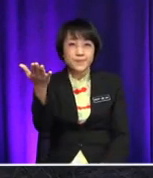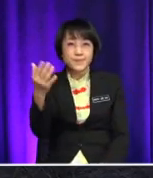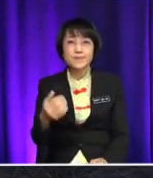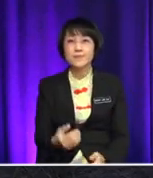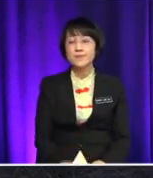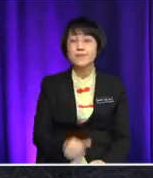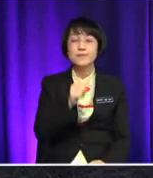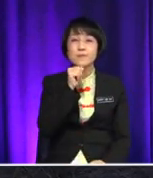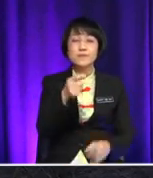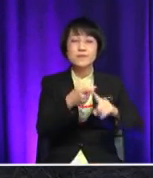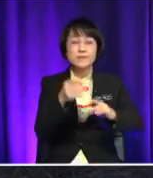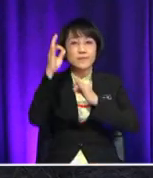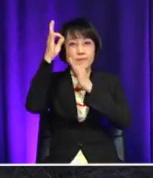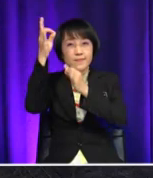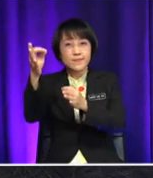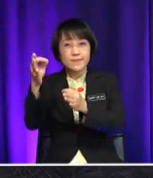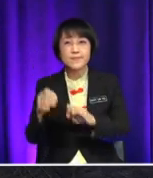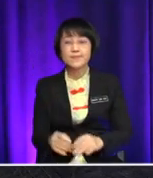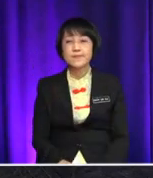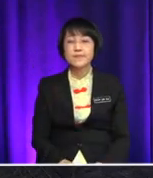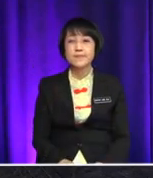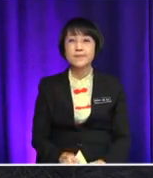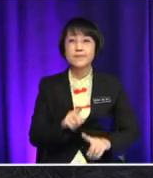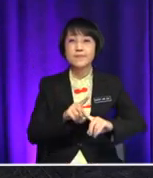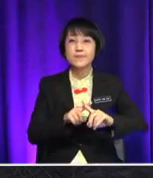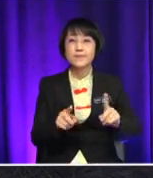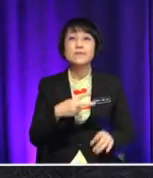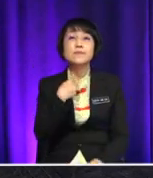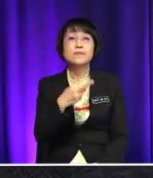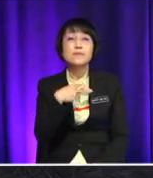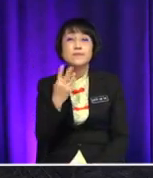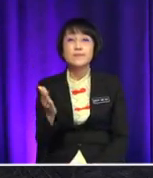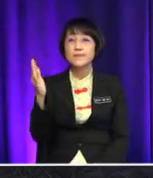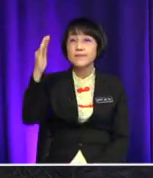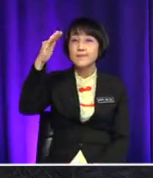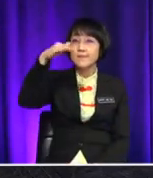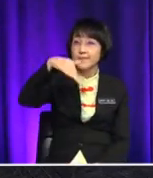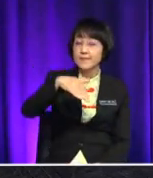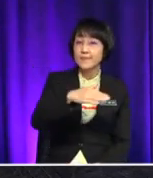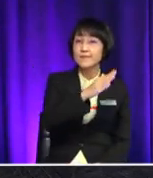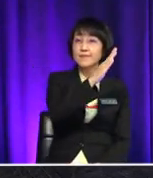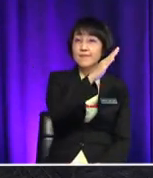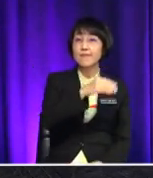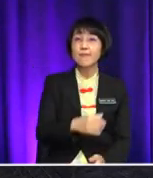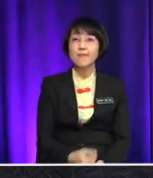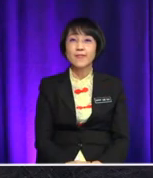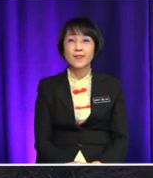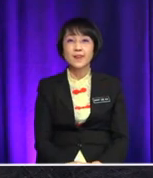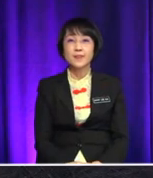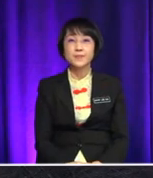tapi dari segi intonasi penyampaian intonasi dan juga persembahan jadilah letak saya